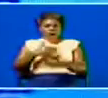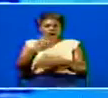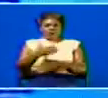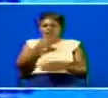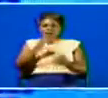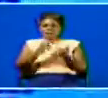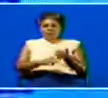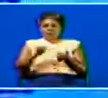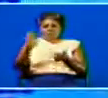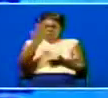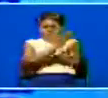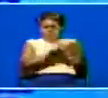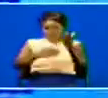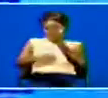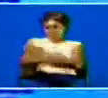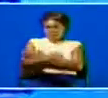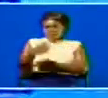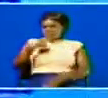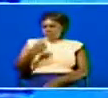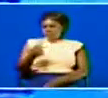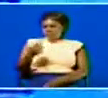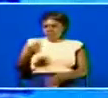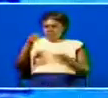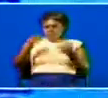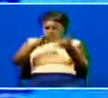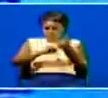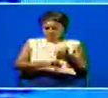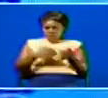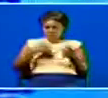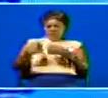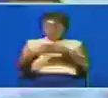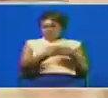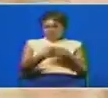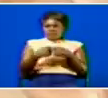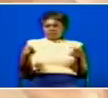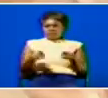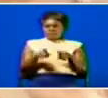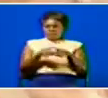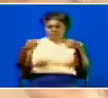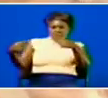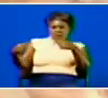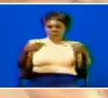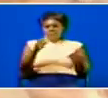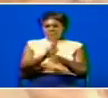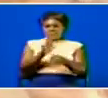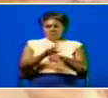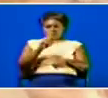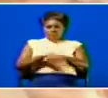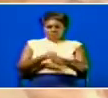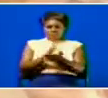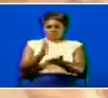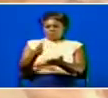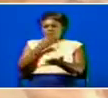kilichomfika Ijumaa iliyopita. Amefichua kuwa ndoa yake imekuwa na pandashuka nyingi, ikiwemo majibizano ya mara kwa mara baina yake na